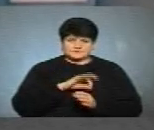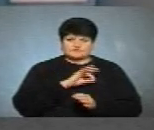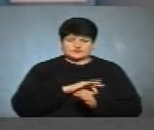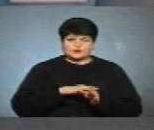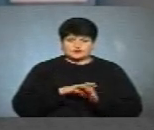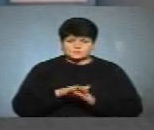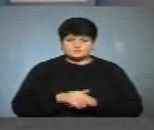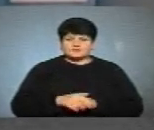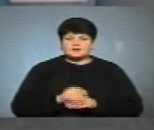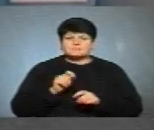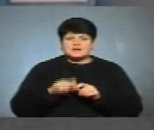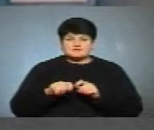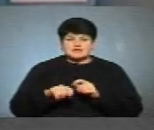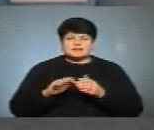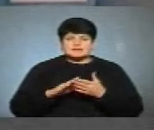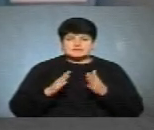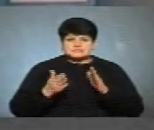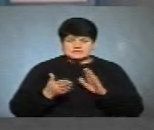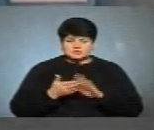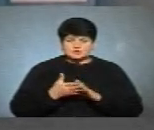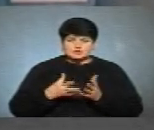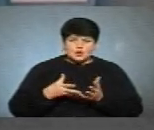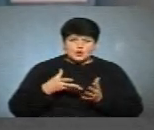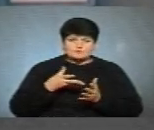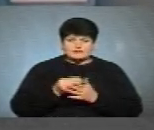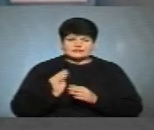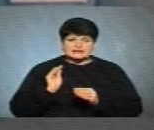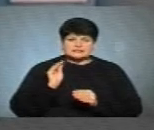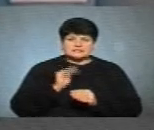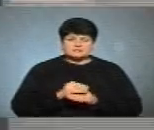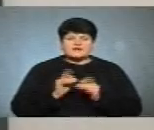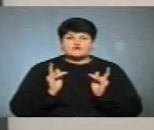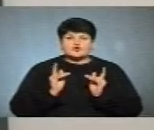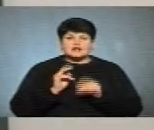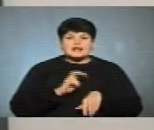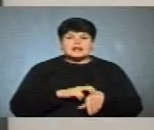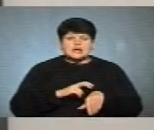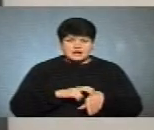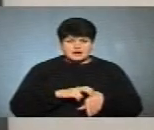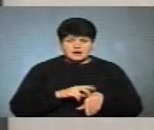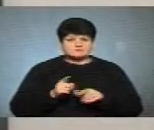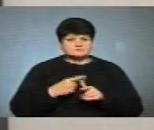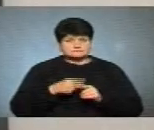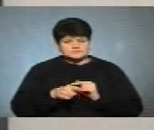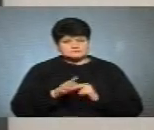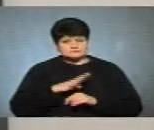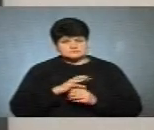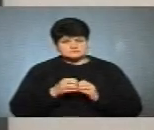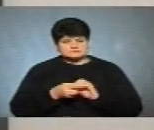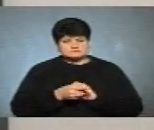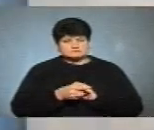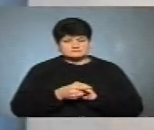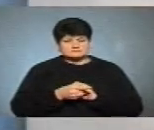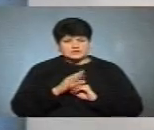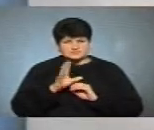казали, що перевіряли ситуацію із оплатою надбавок лікарям. Чи там не виявили недоліків? Чи